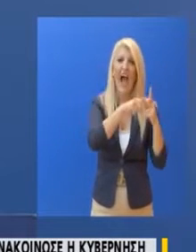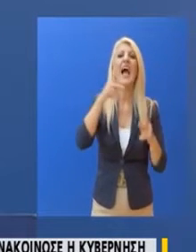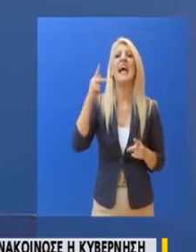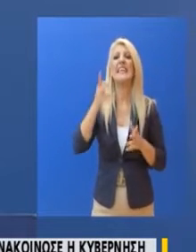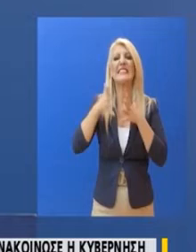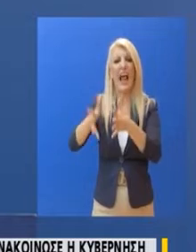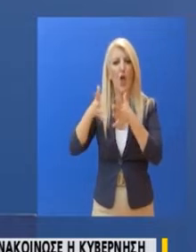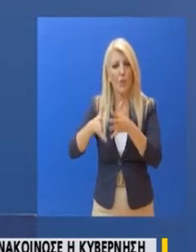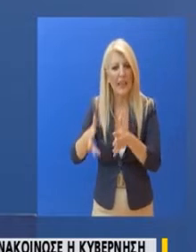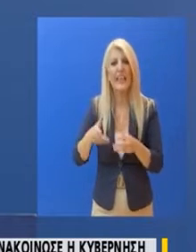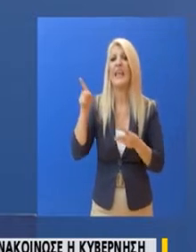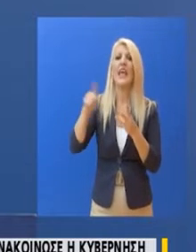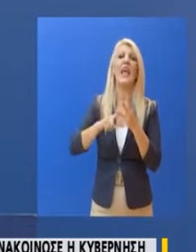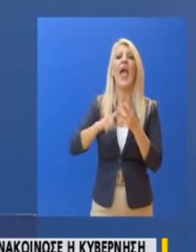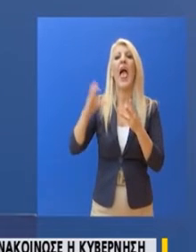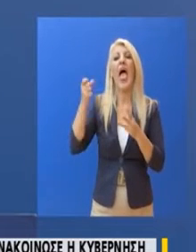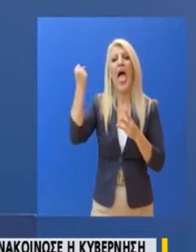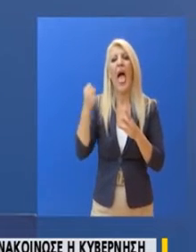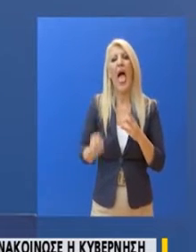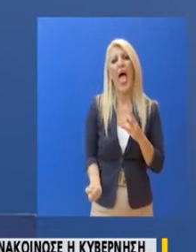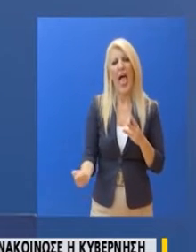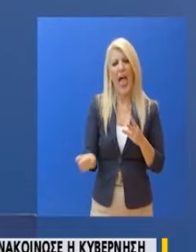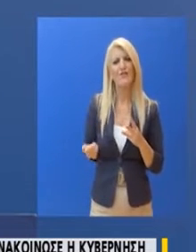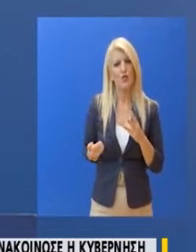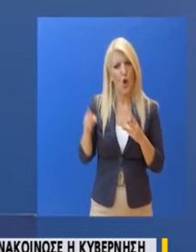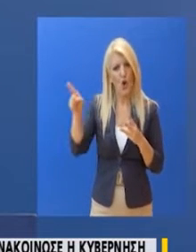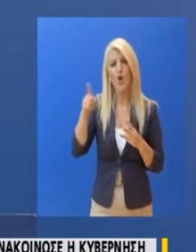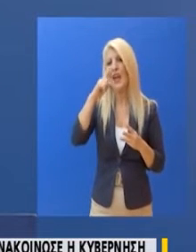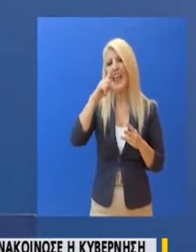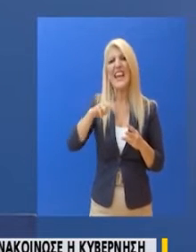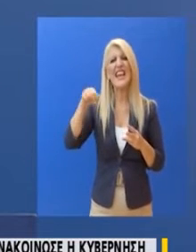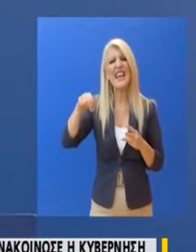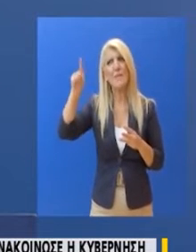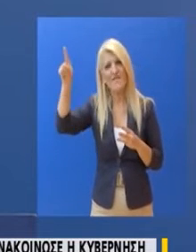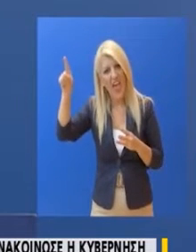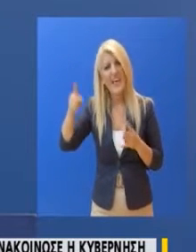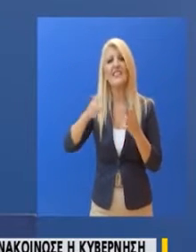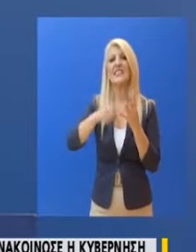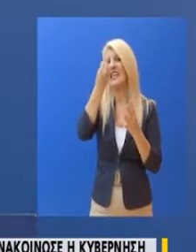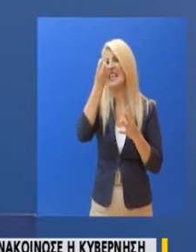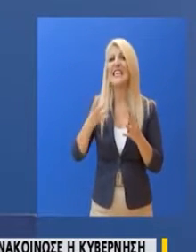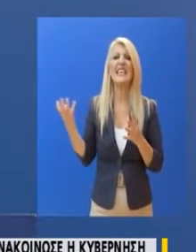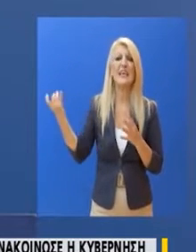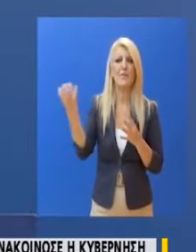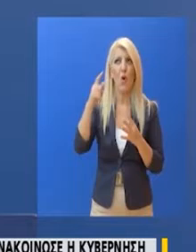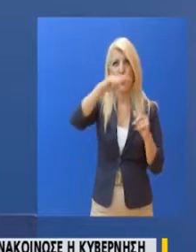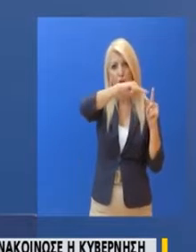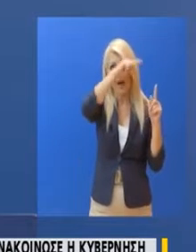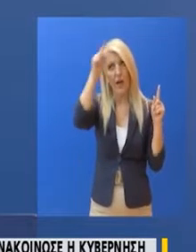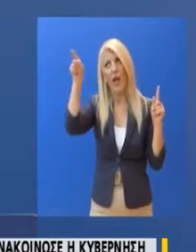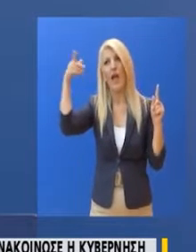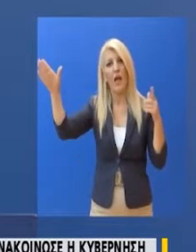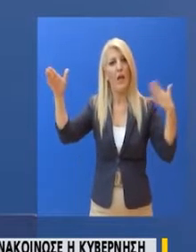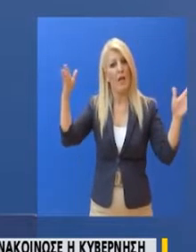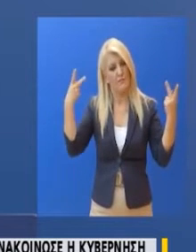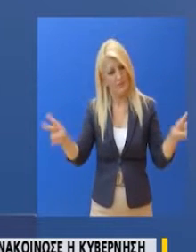Ευζώνων, Προμαχώνα, Νυμφέας και Κήπων. Δεύτερον, οι Έλληνες πολίτες, όσοι έχουν άδεια